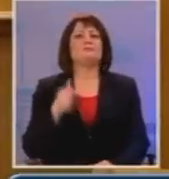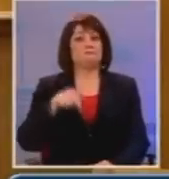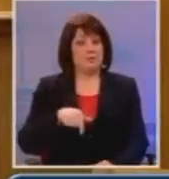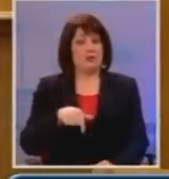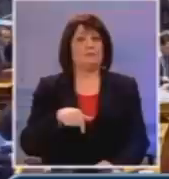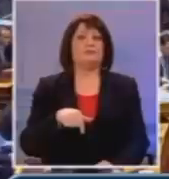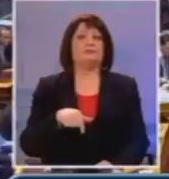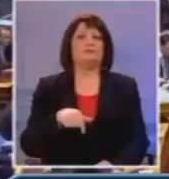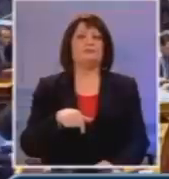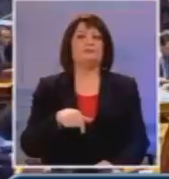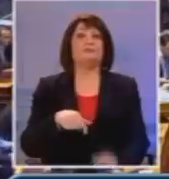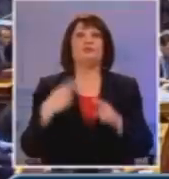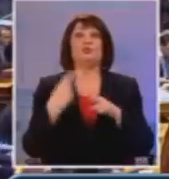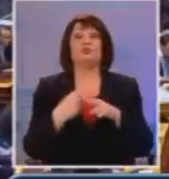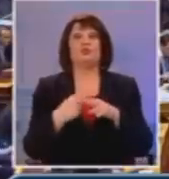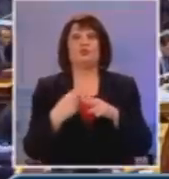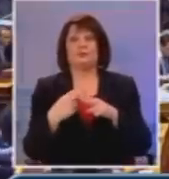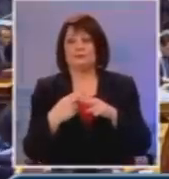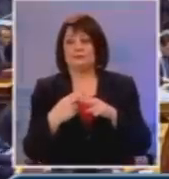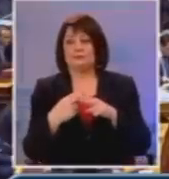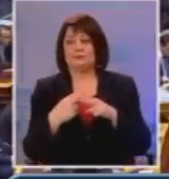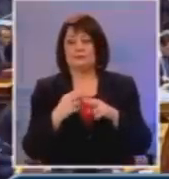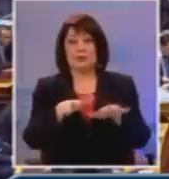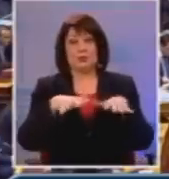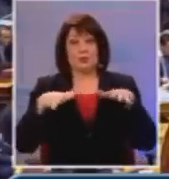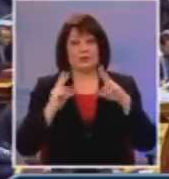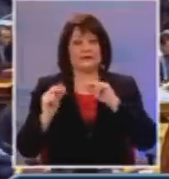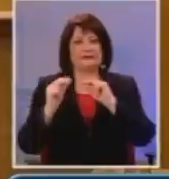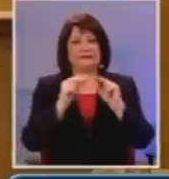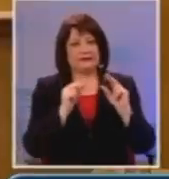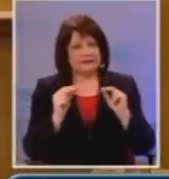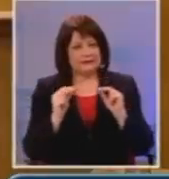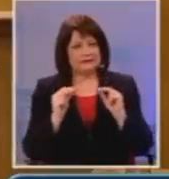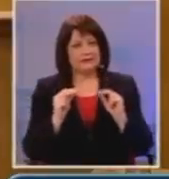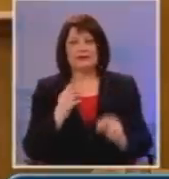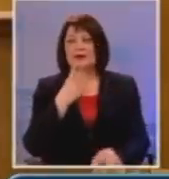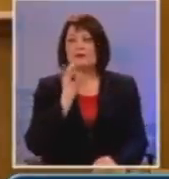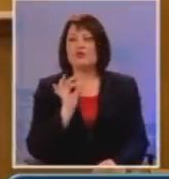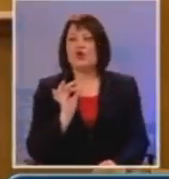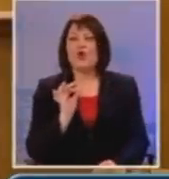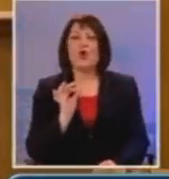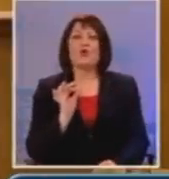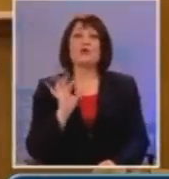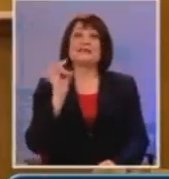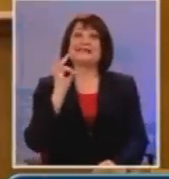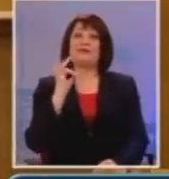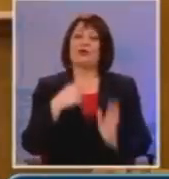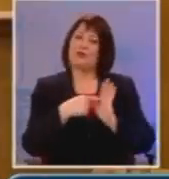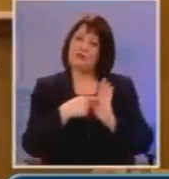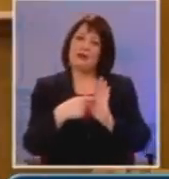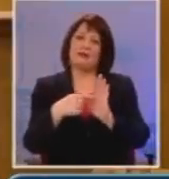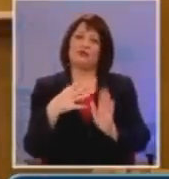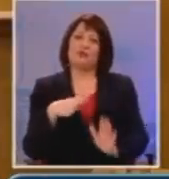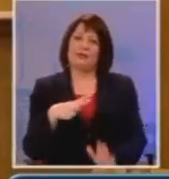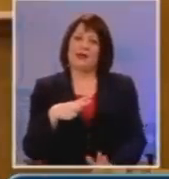την ιστορική συνεδρίαση, όχι μόνο για λόγους συμβολικούς, αλλά